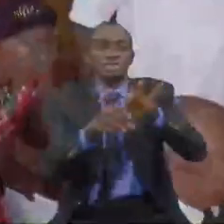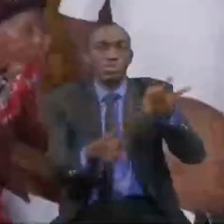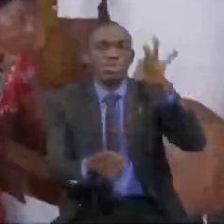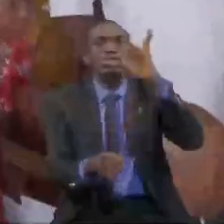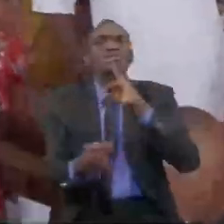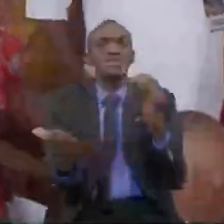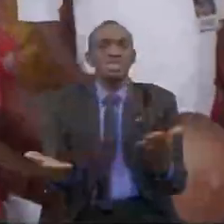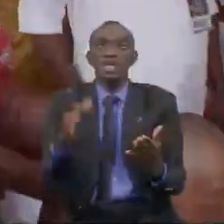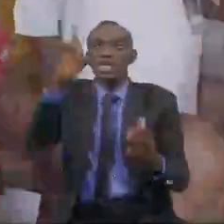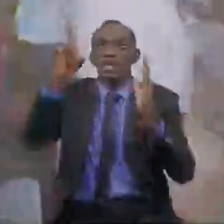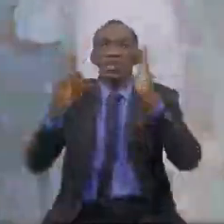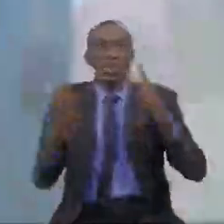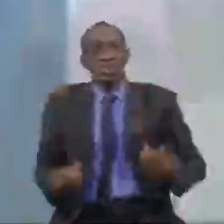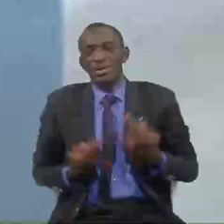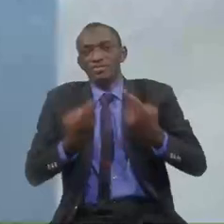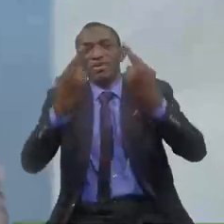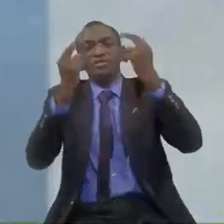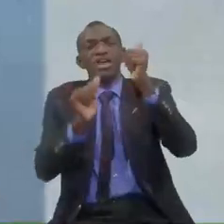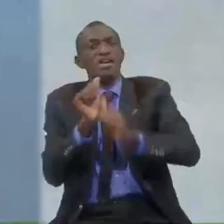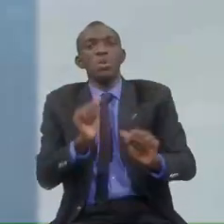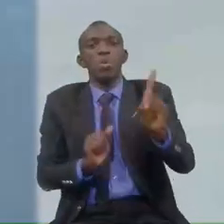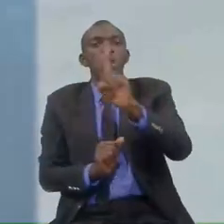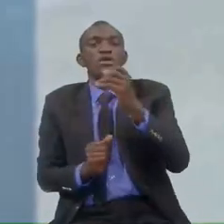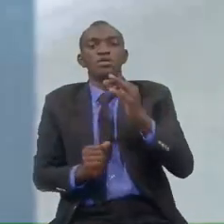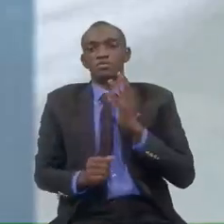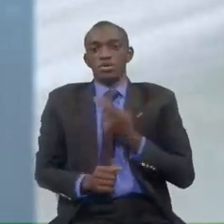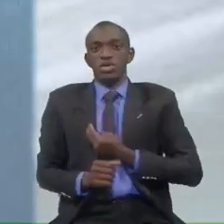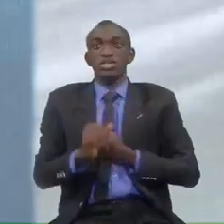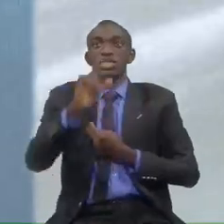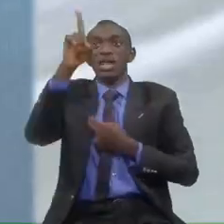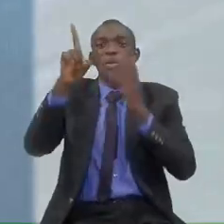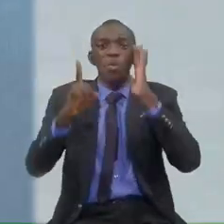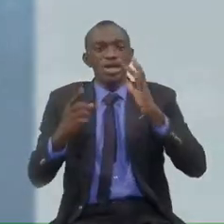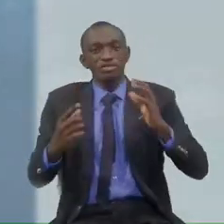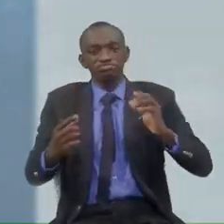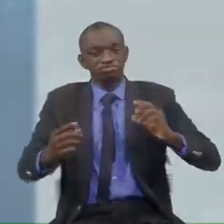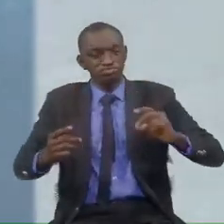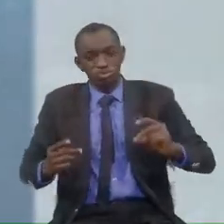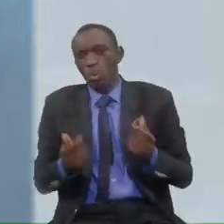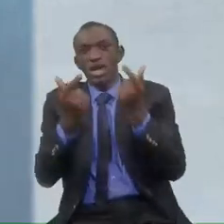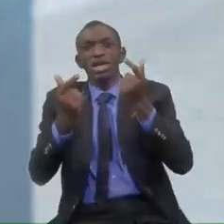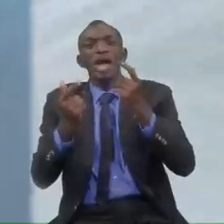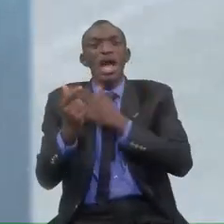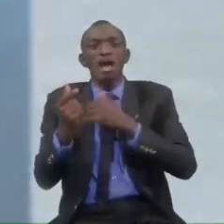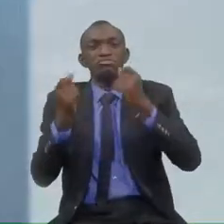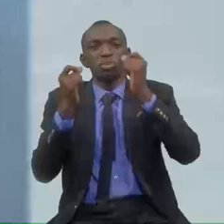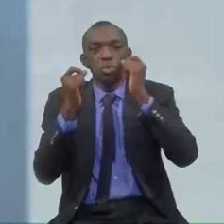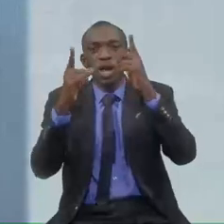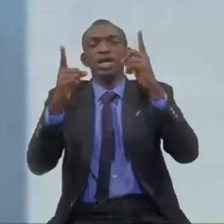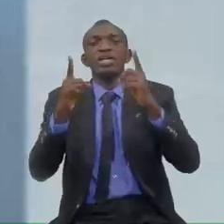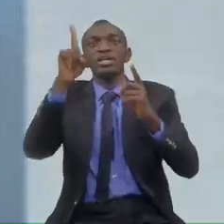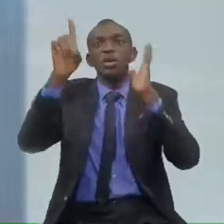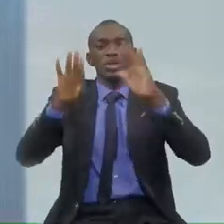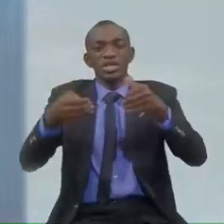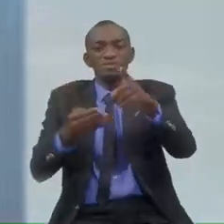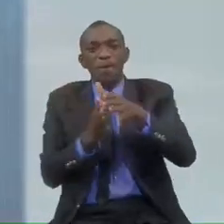qui brûle. Il va brûler toute paille de votre vie. L'Esprit vivifiant, il va vous vivifier. Il va vous donner